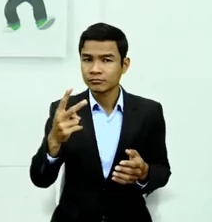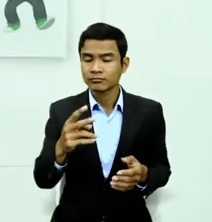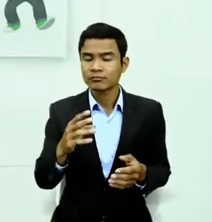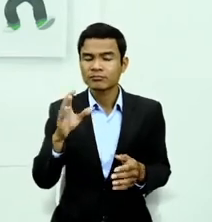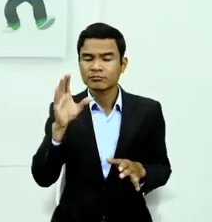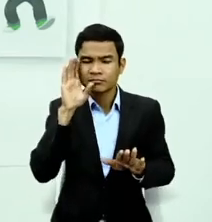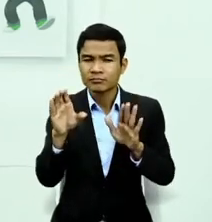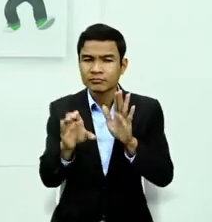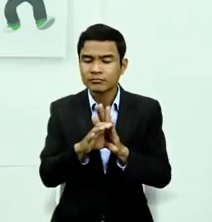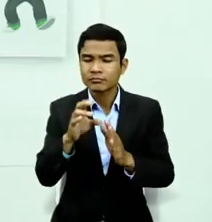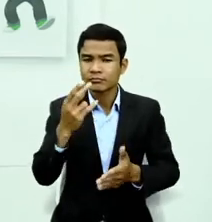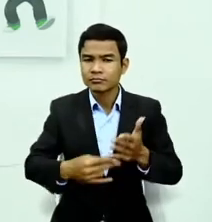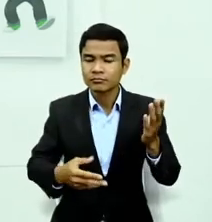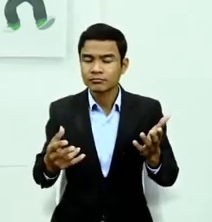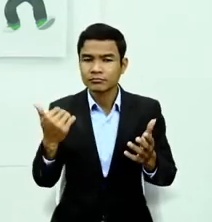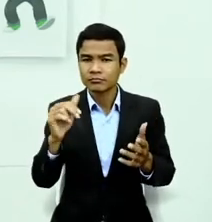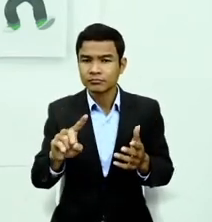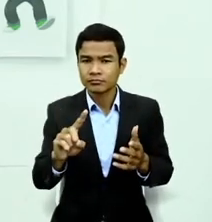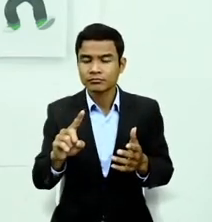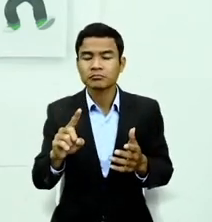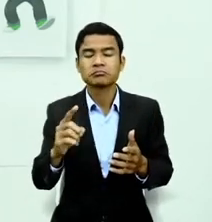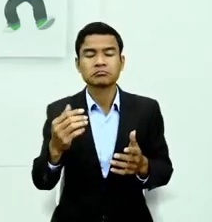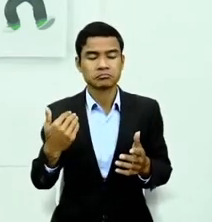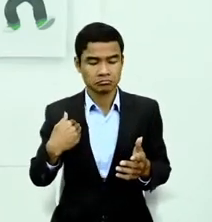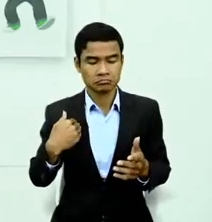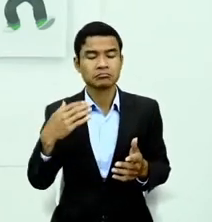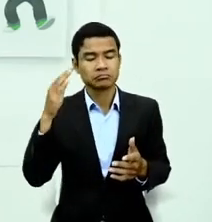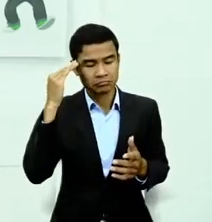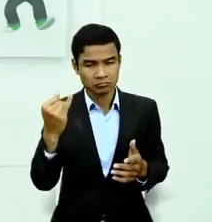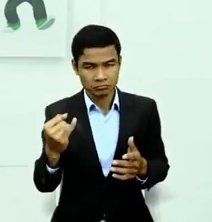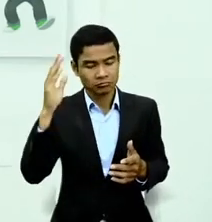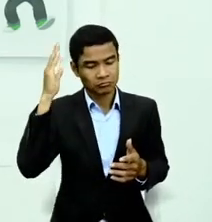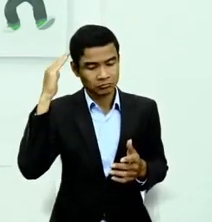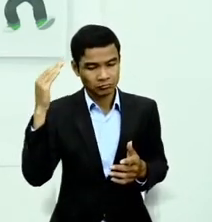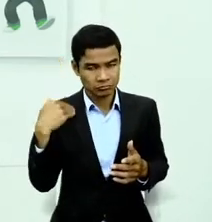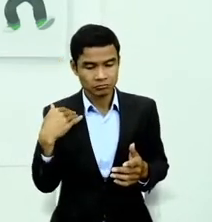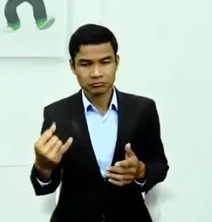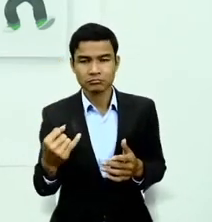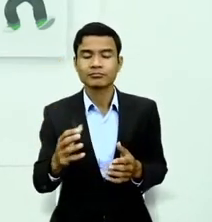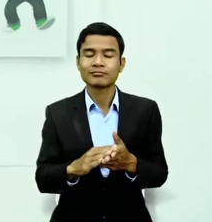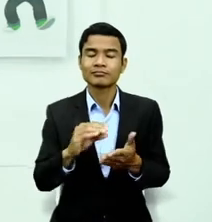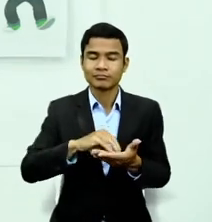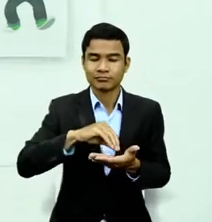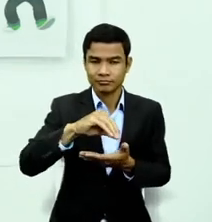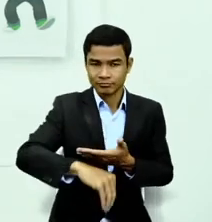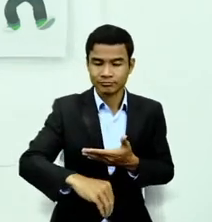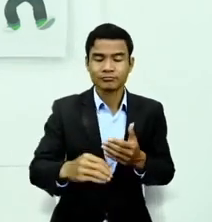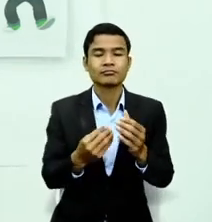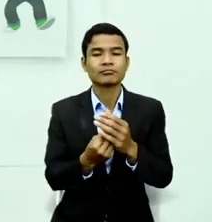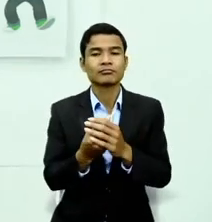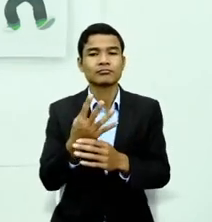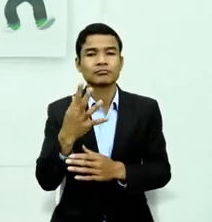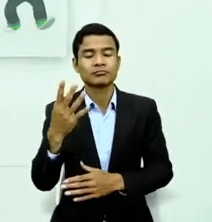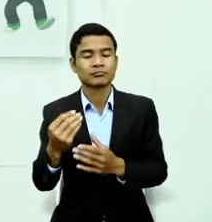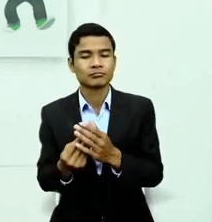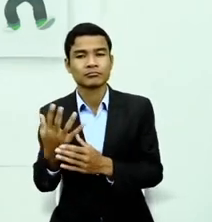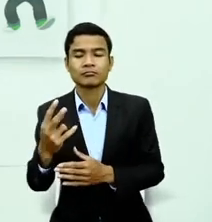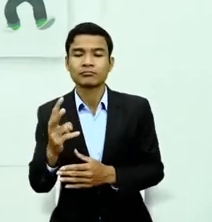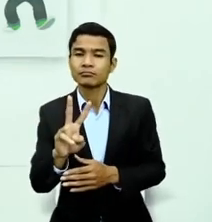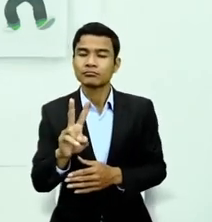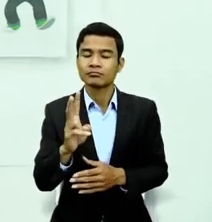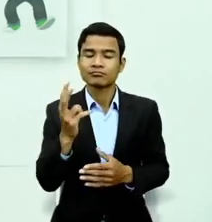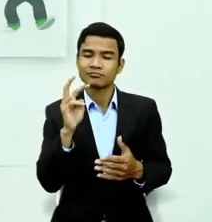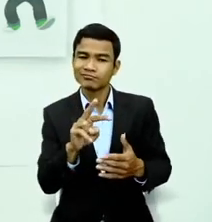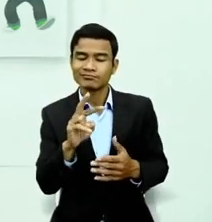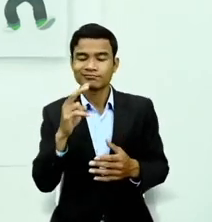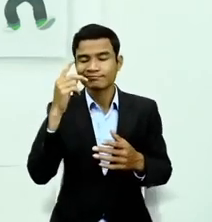rụp ấy nâng rụp tìm mùi con chà miền khám ánh bró nâng miền khám ánh sầy cứ quạt đám đầm nằm chân con khơn phụ quạt tình pí nị tập